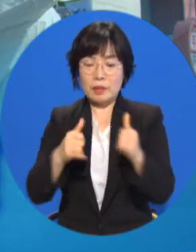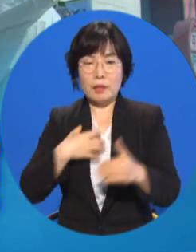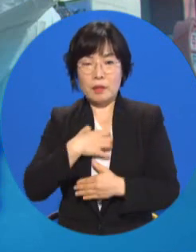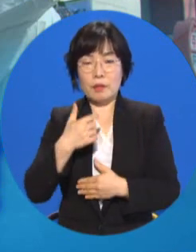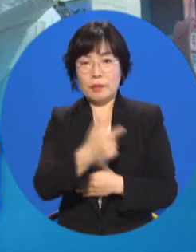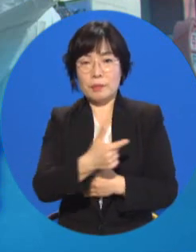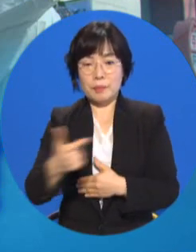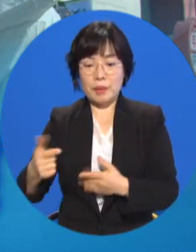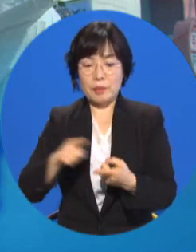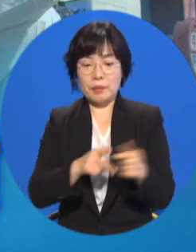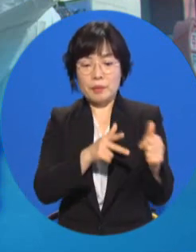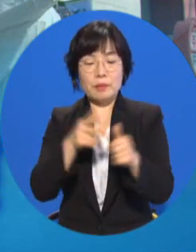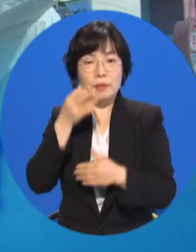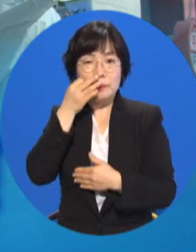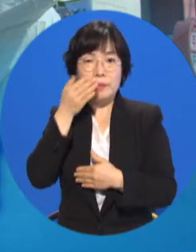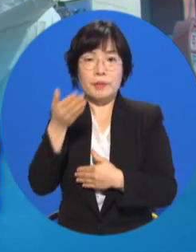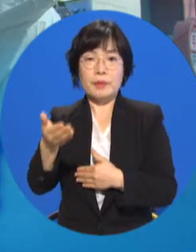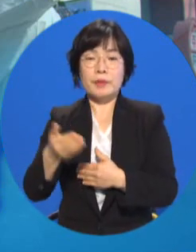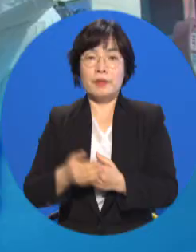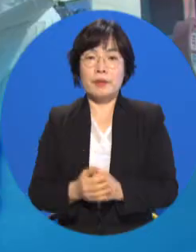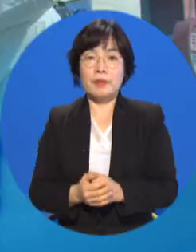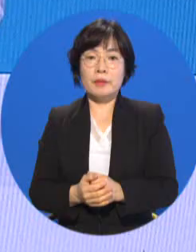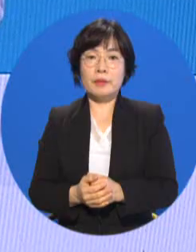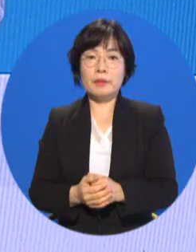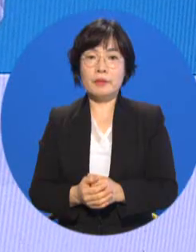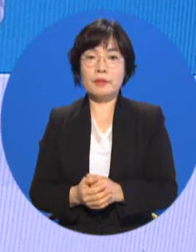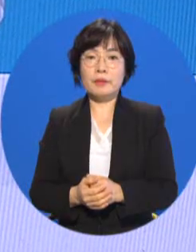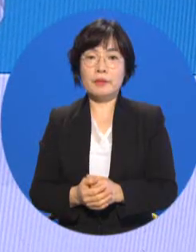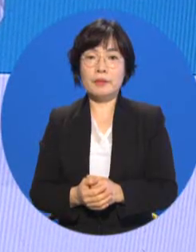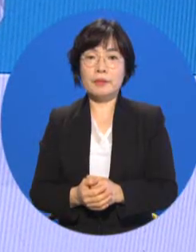걱정이 큽니다. 보도에 조희원 기자입니다.